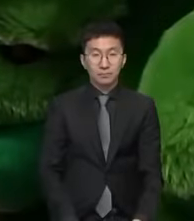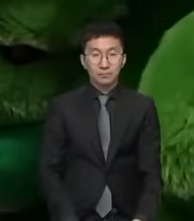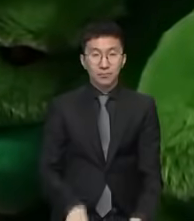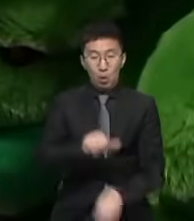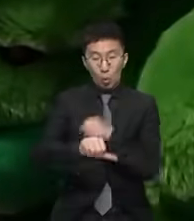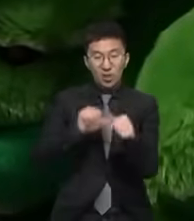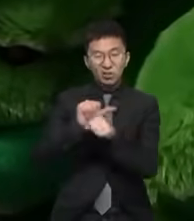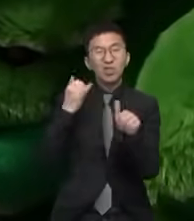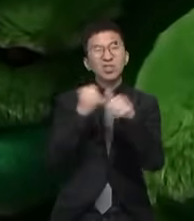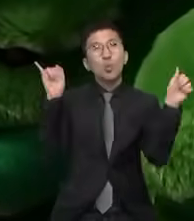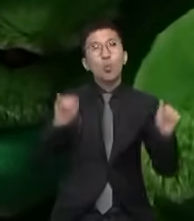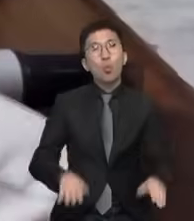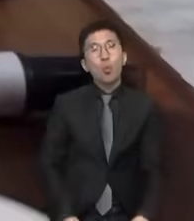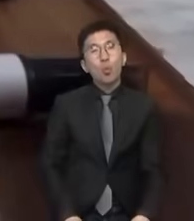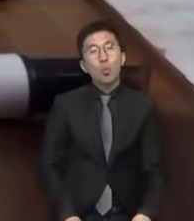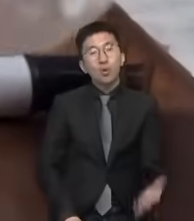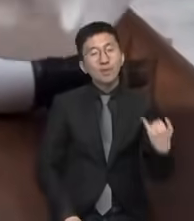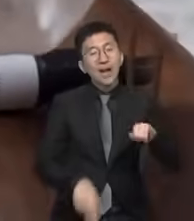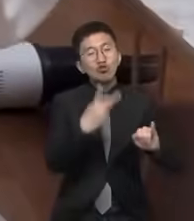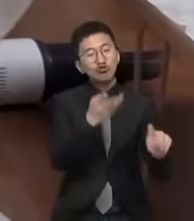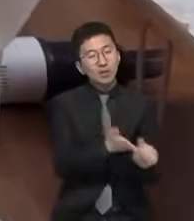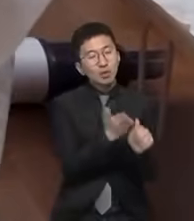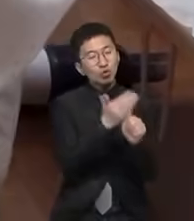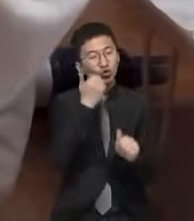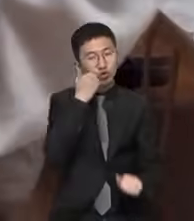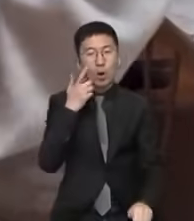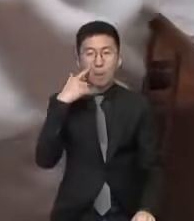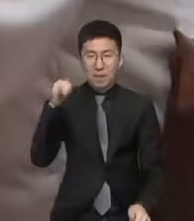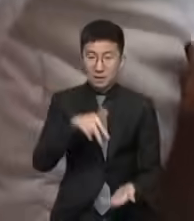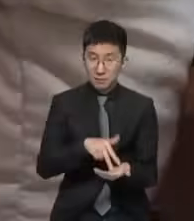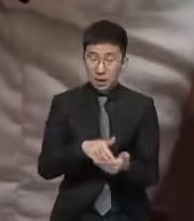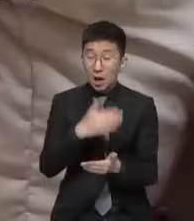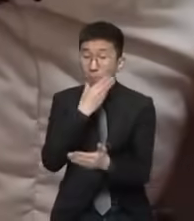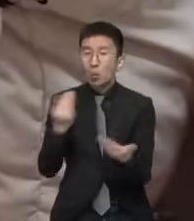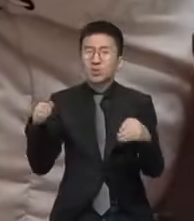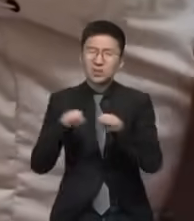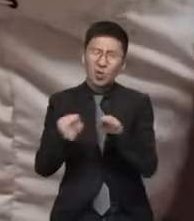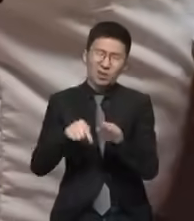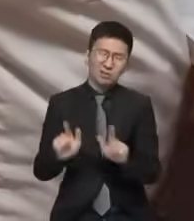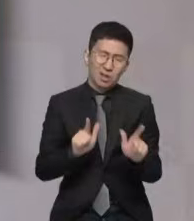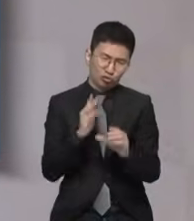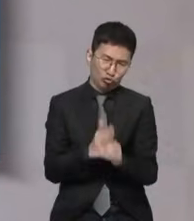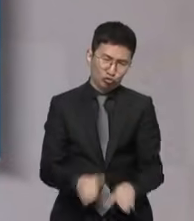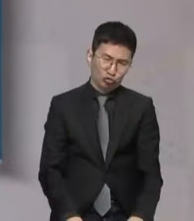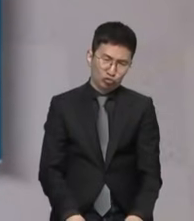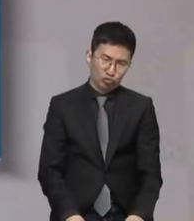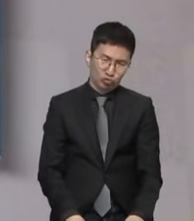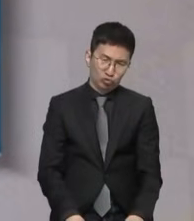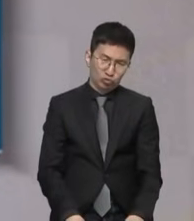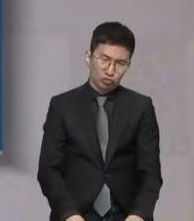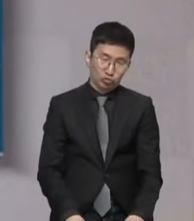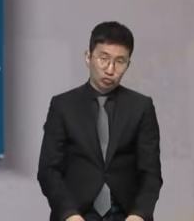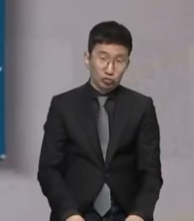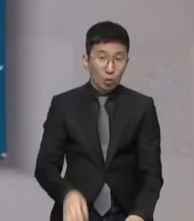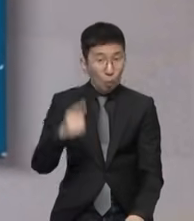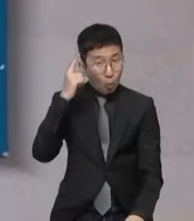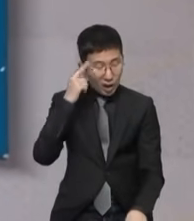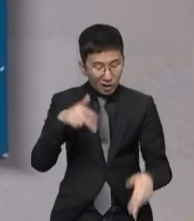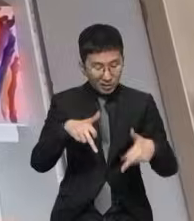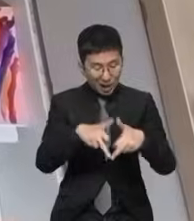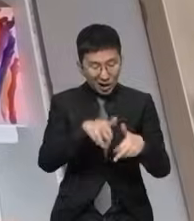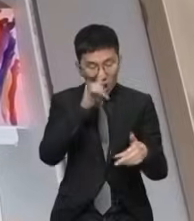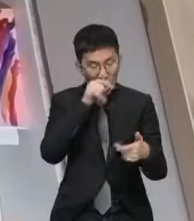5년 전 이혼한 뒤 두 딸을 홀로 키우고 있는 A씨는 복지시설에서 살고 있습니다. 장애가 있는 초등학생 첫째와